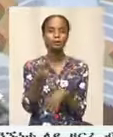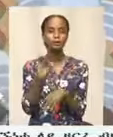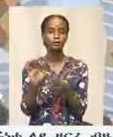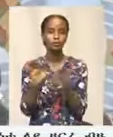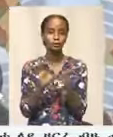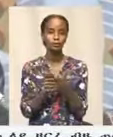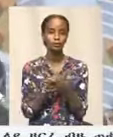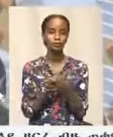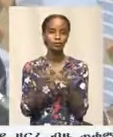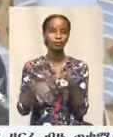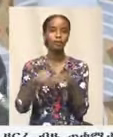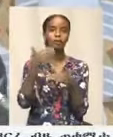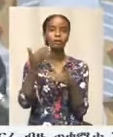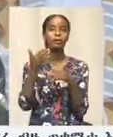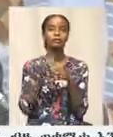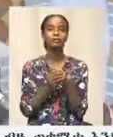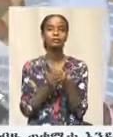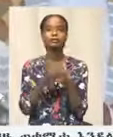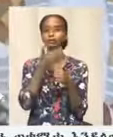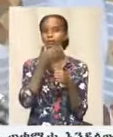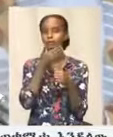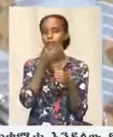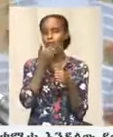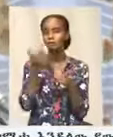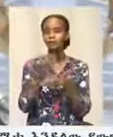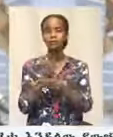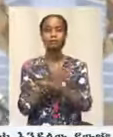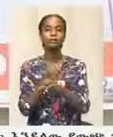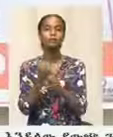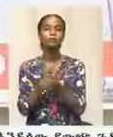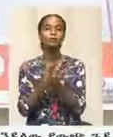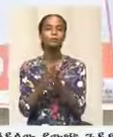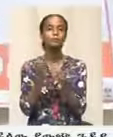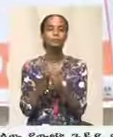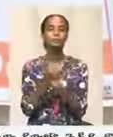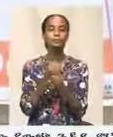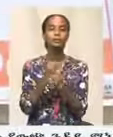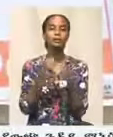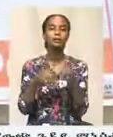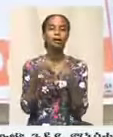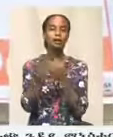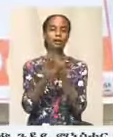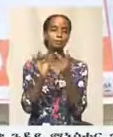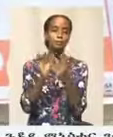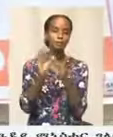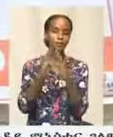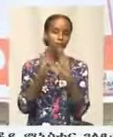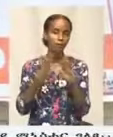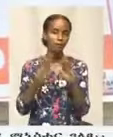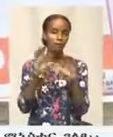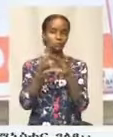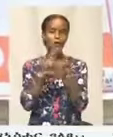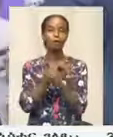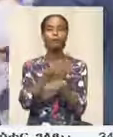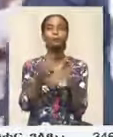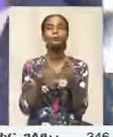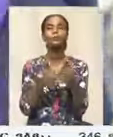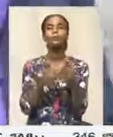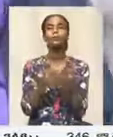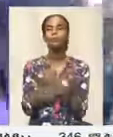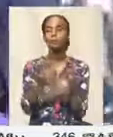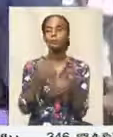አድርጓል። በቀጣይነትም ጥራቱ እያሻሻሉ የመሄድ ስራ የሚሰራ ይሆናል። ቀጣዩ ሀገራዊ ምርጫ በሰላም እንዲጠናቀቅ ሁሉም